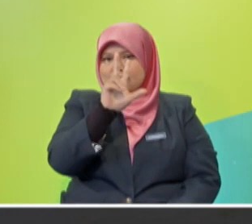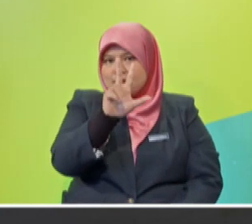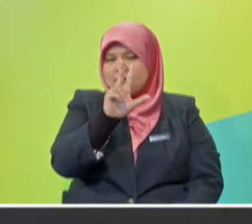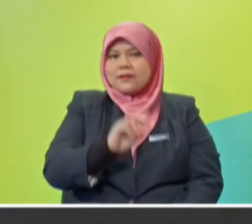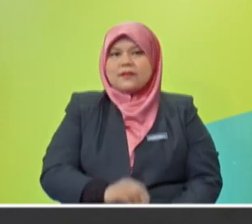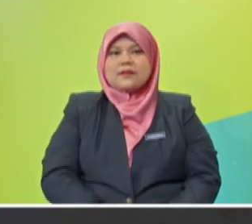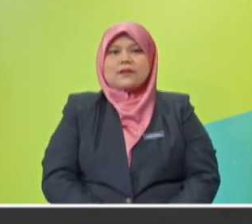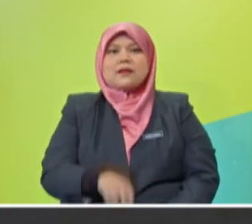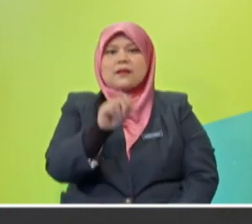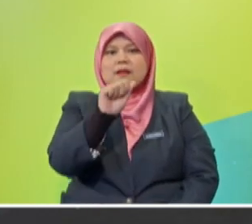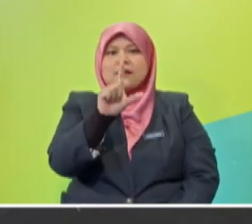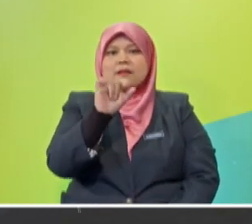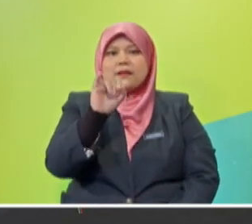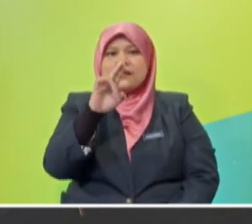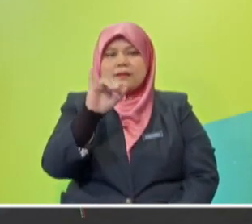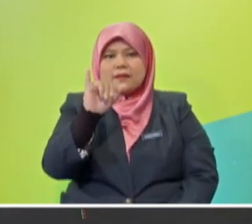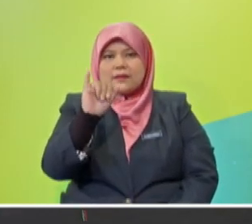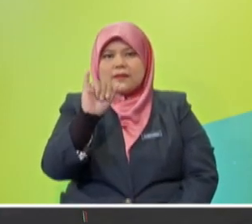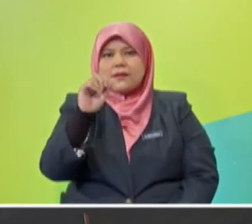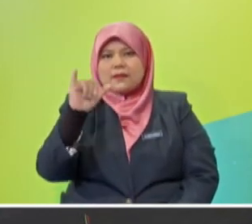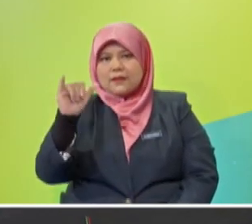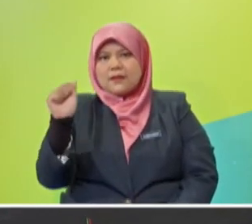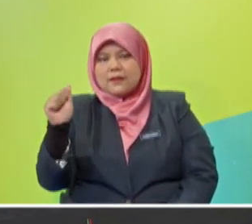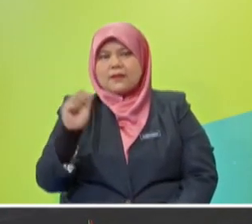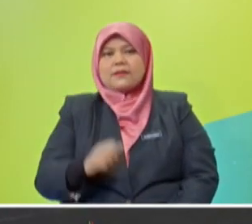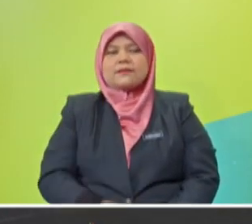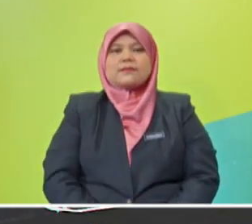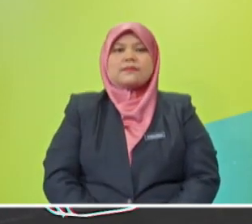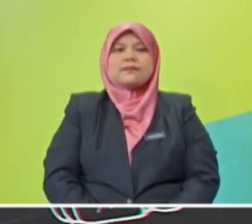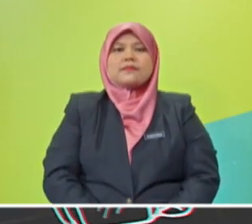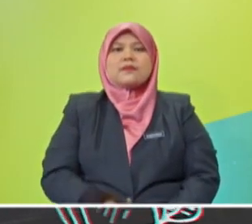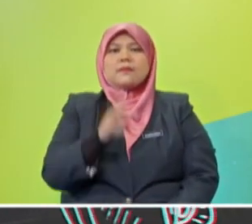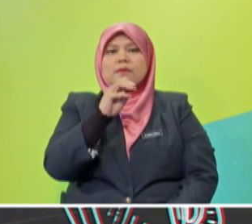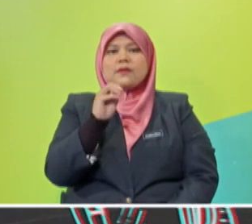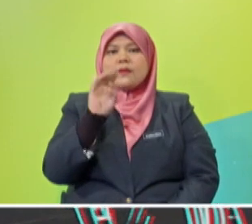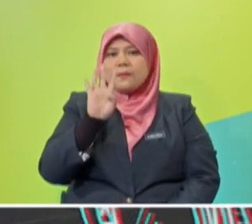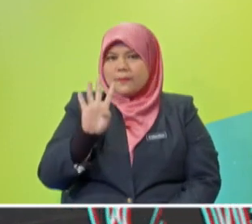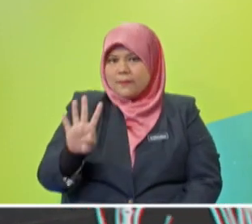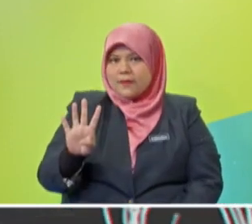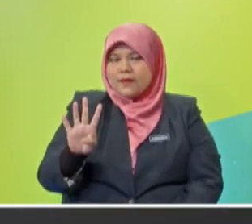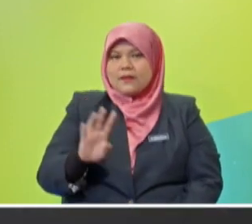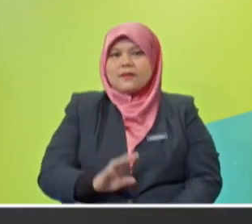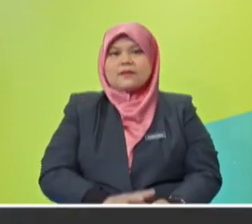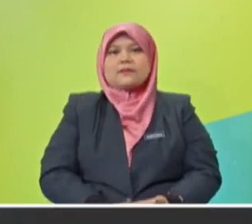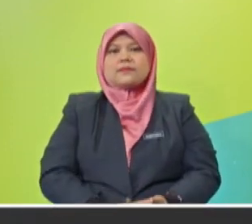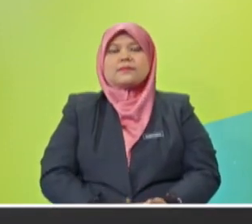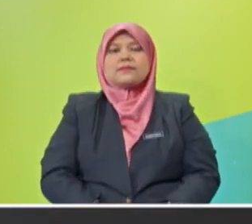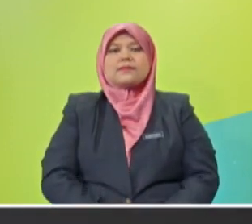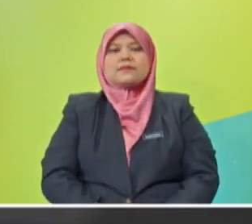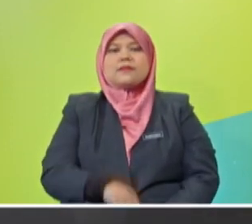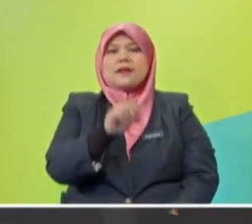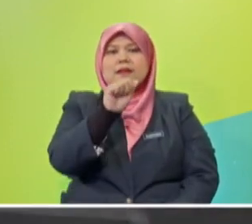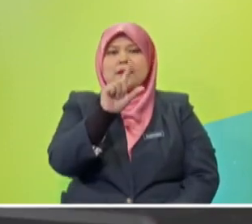Alia Fatrisha binti Fairul Effendi. Okey, dan murid yang keempat adalah Amirah Dayana binti Mat Daud. Okey,